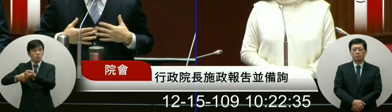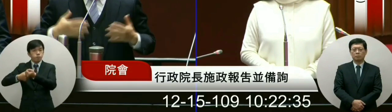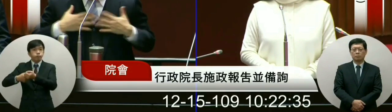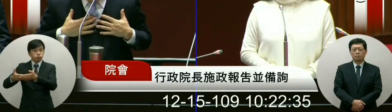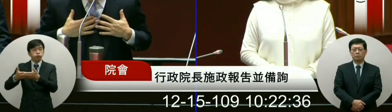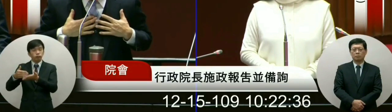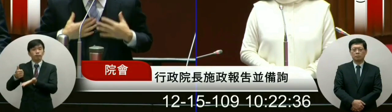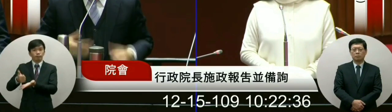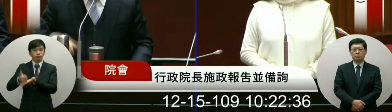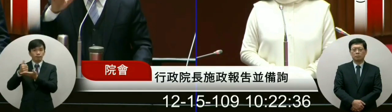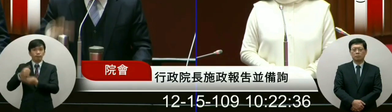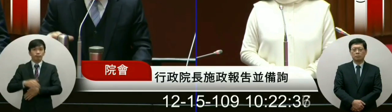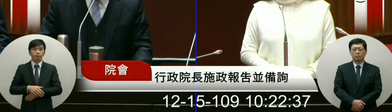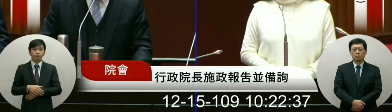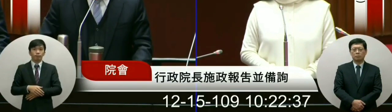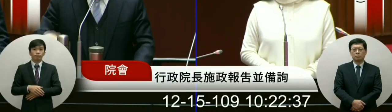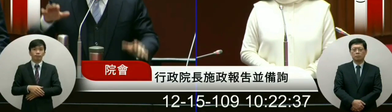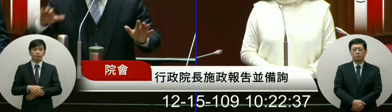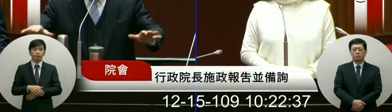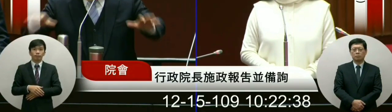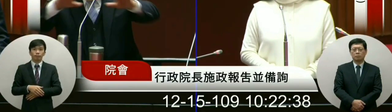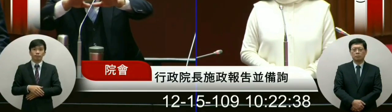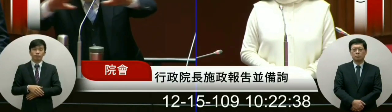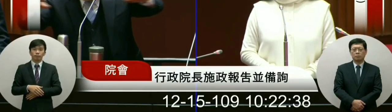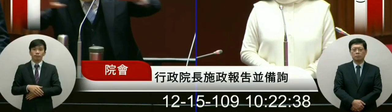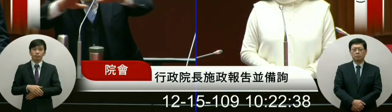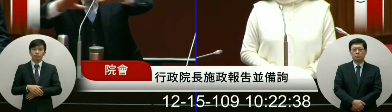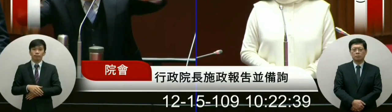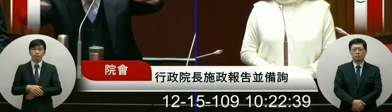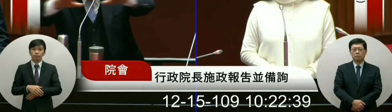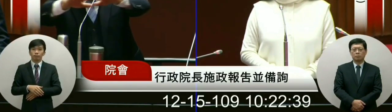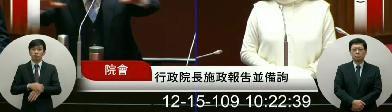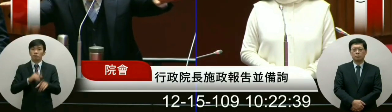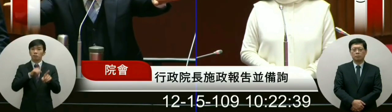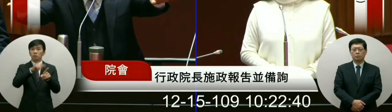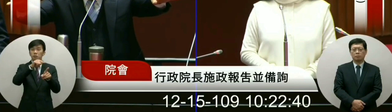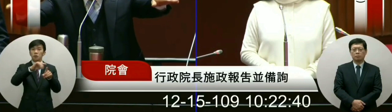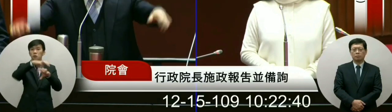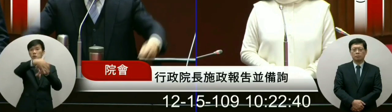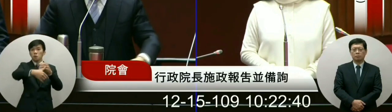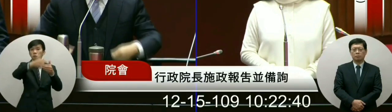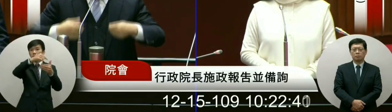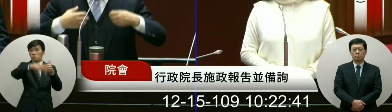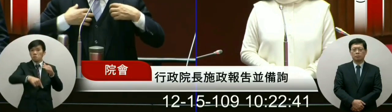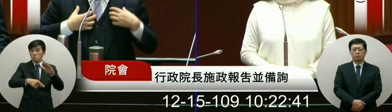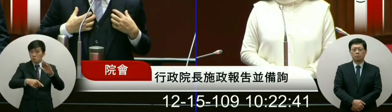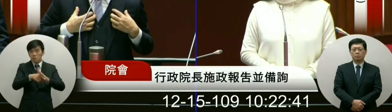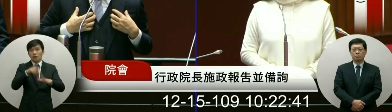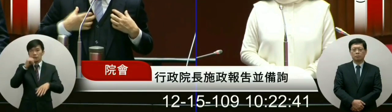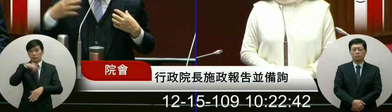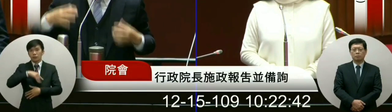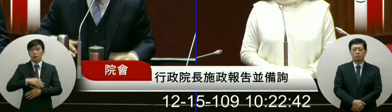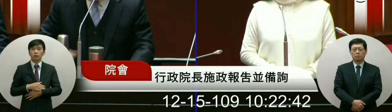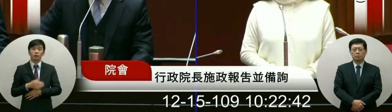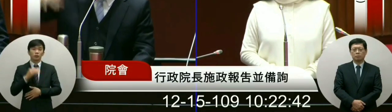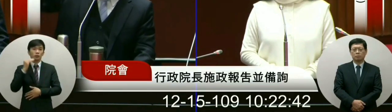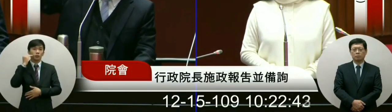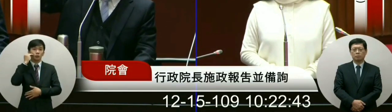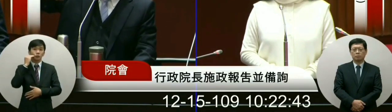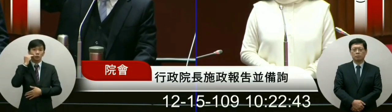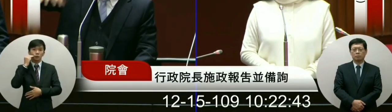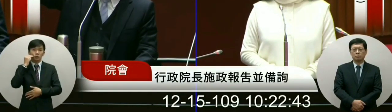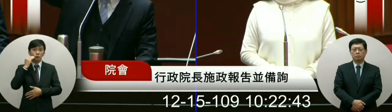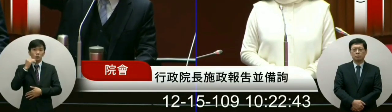以我不能超过这一个国际标准。如果我用国际标准